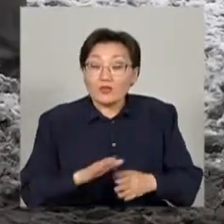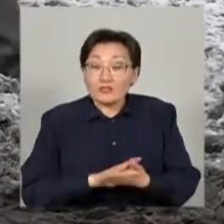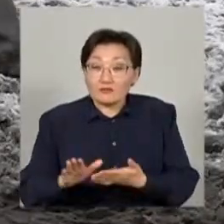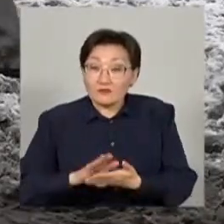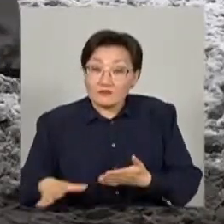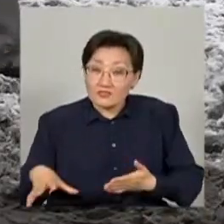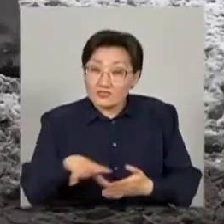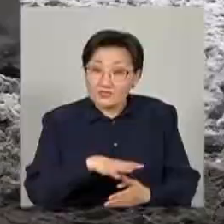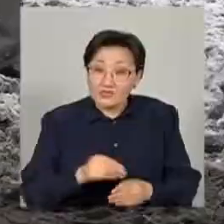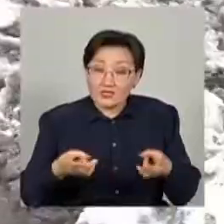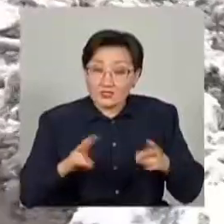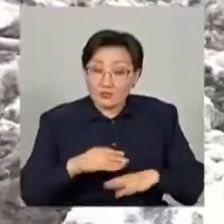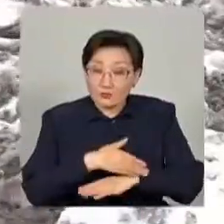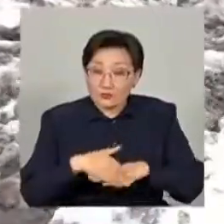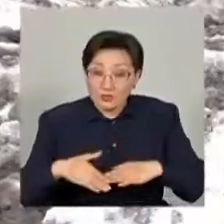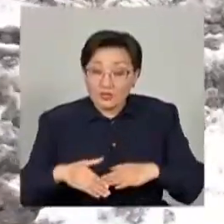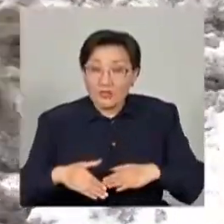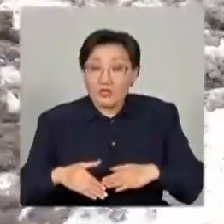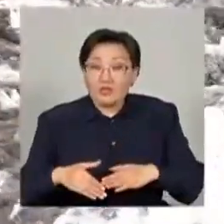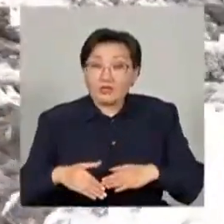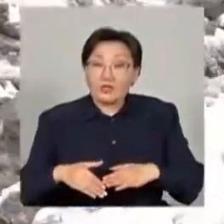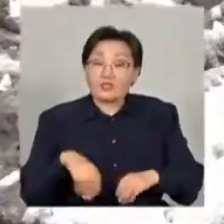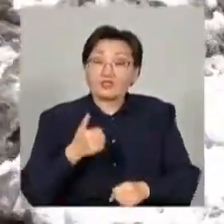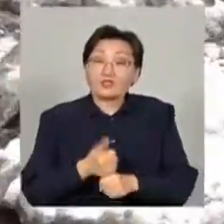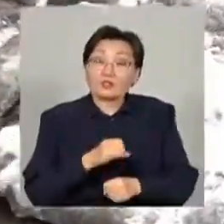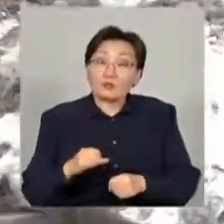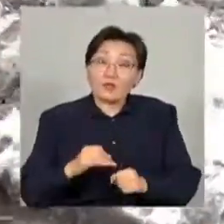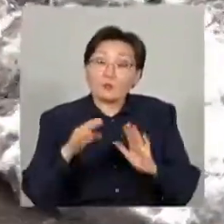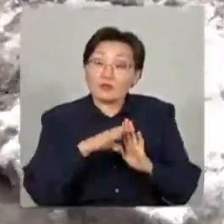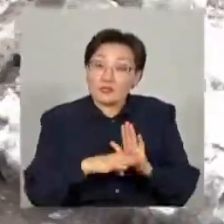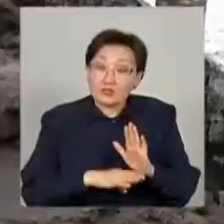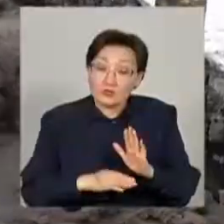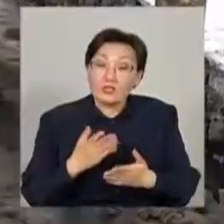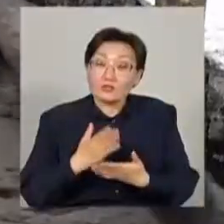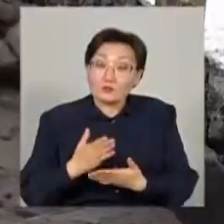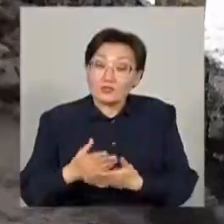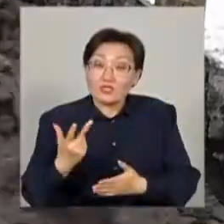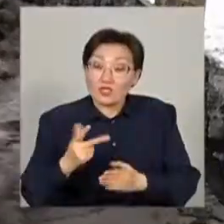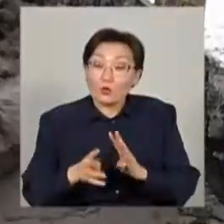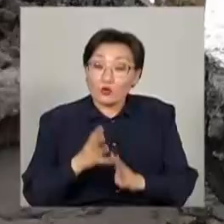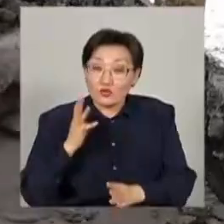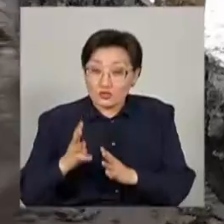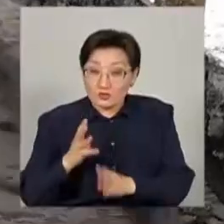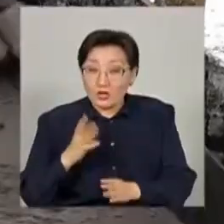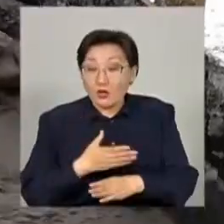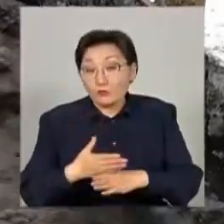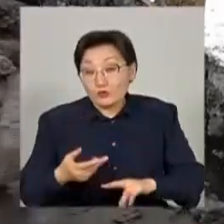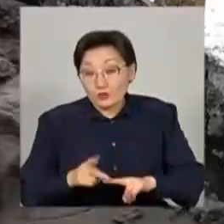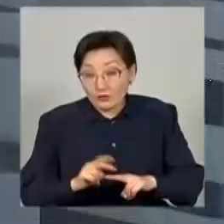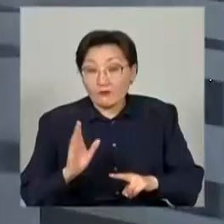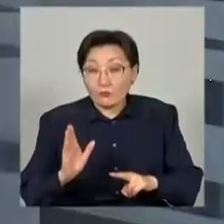все остальные улицы магистральные. Ну и по графику, так сказать, существует три очереди. После этого